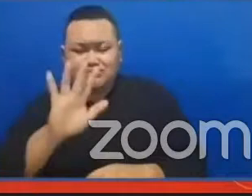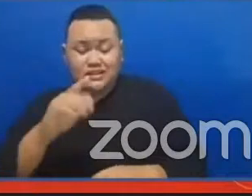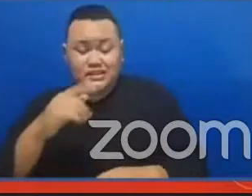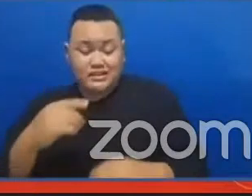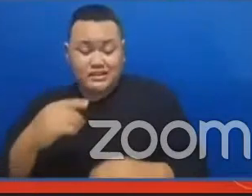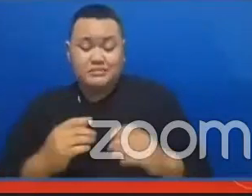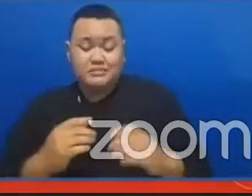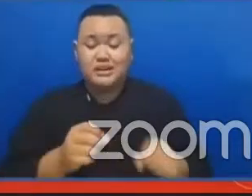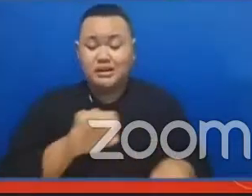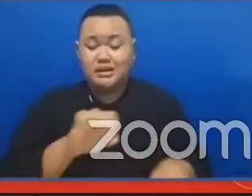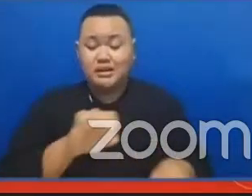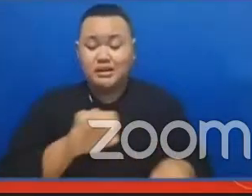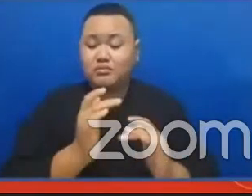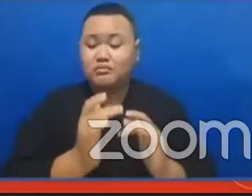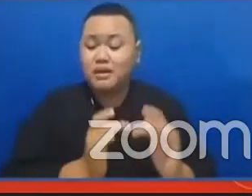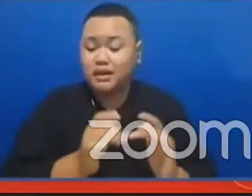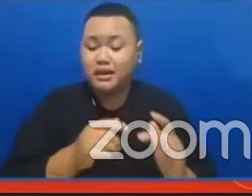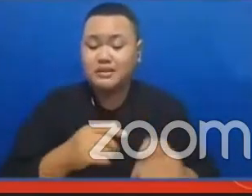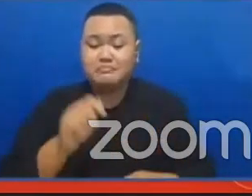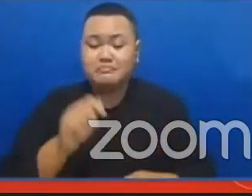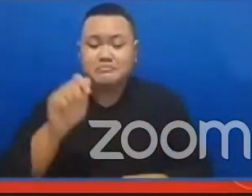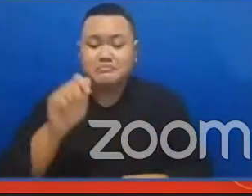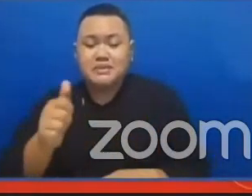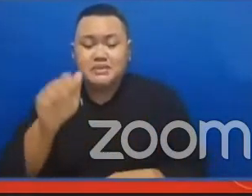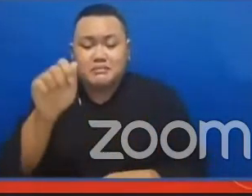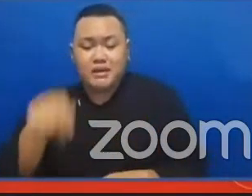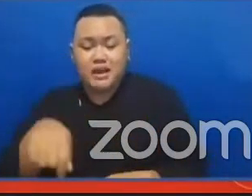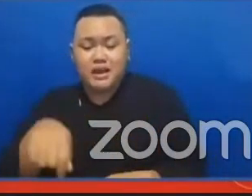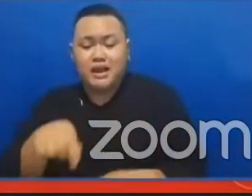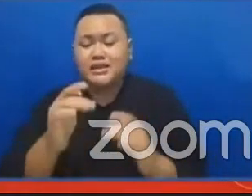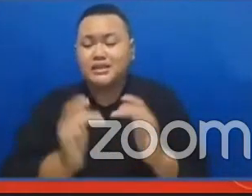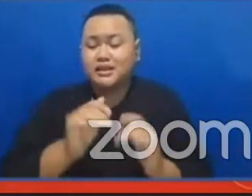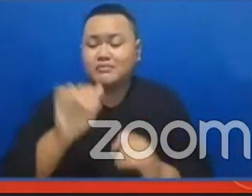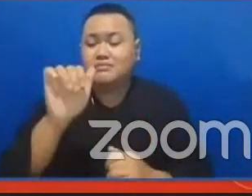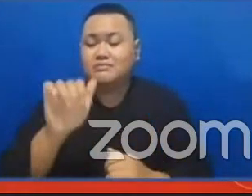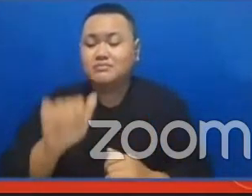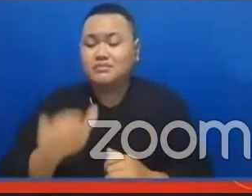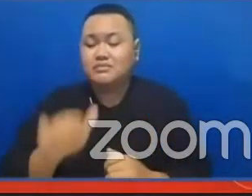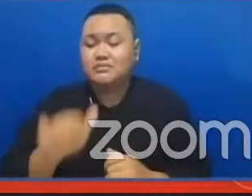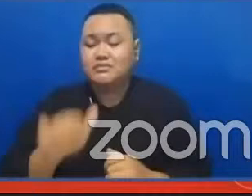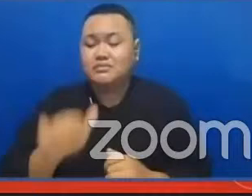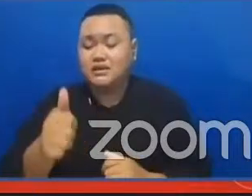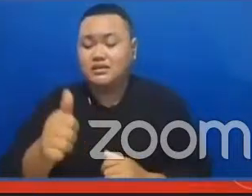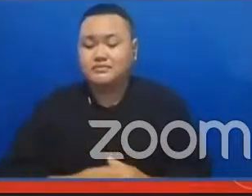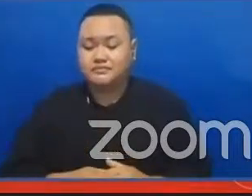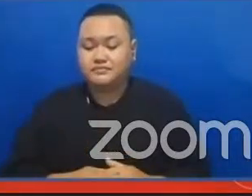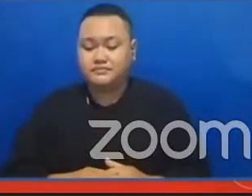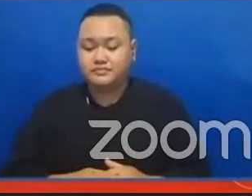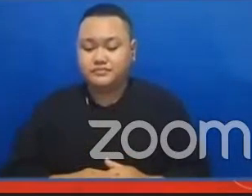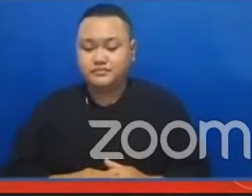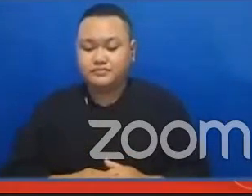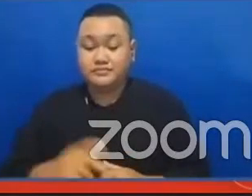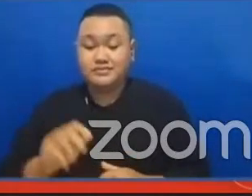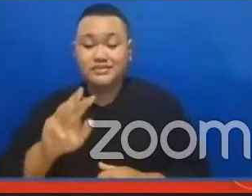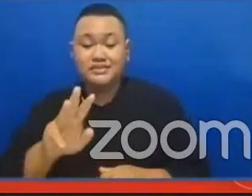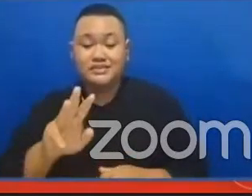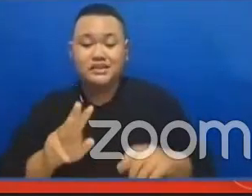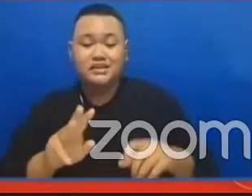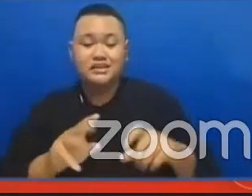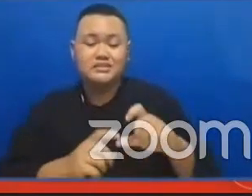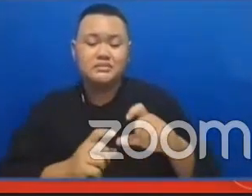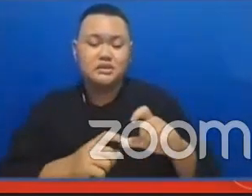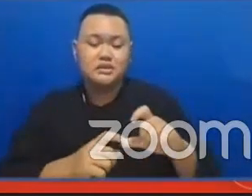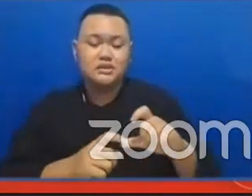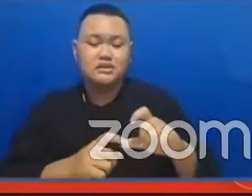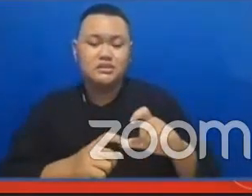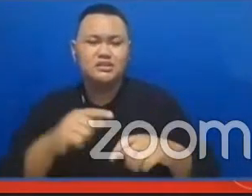maya, hal ini dapat dilakukan secara daring. Nah, terlebih tadi Bu Direktur menyampaikan kita sudah ambil 3 semester ini